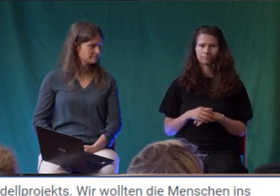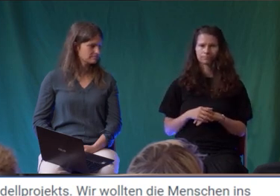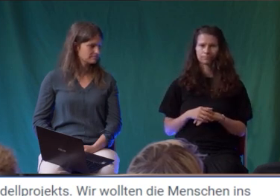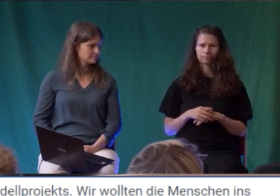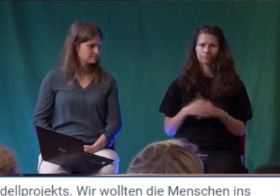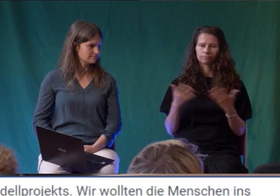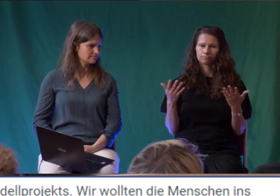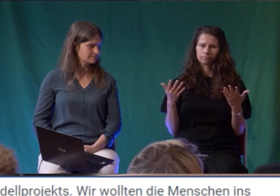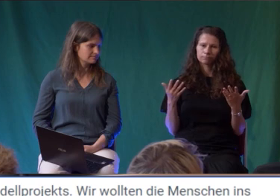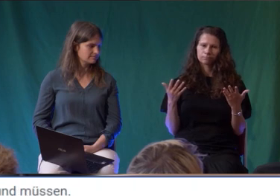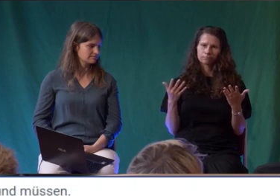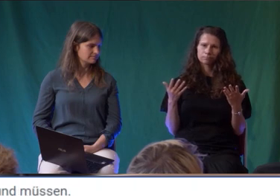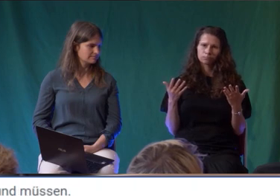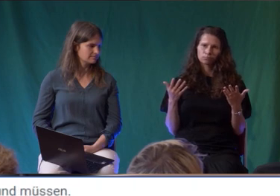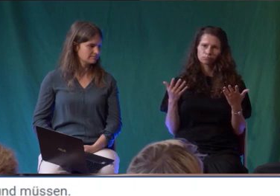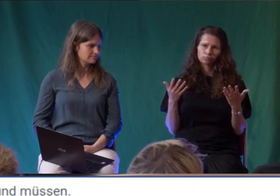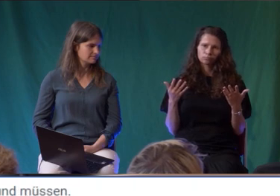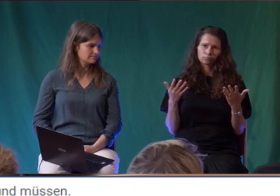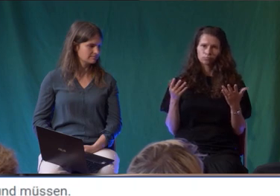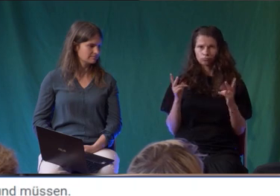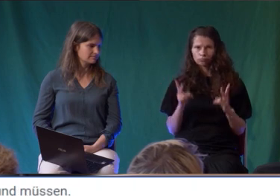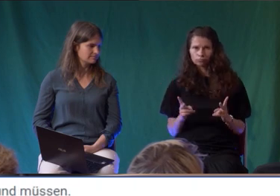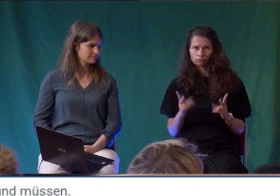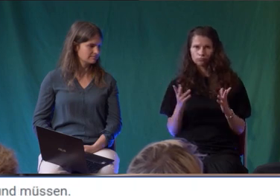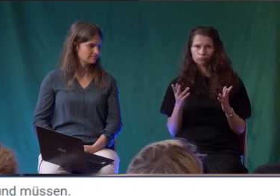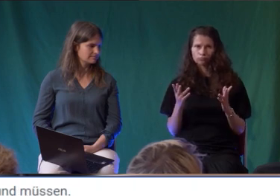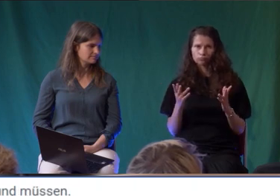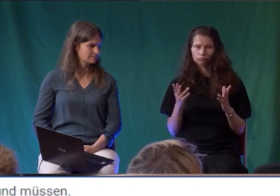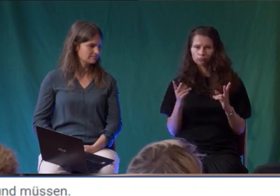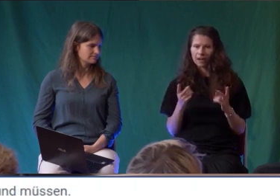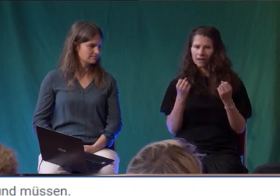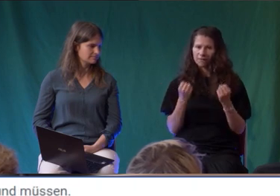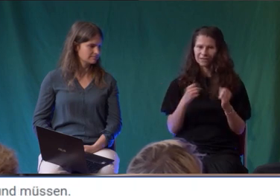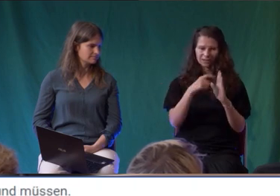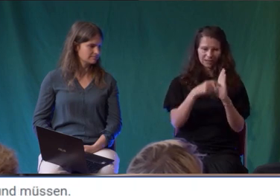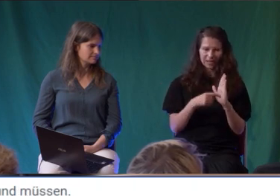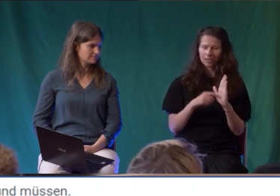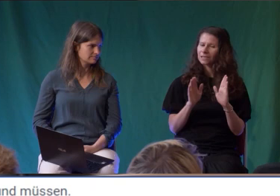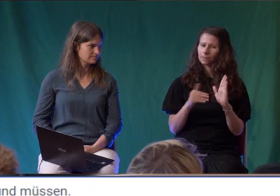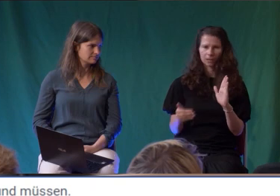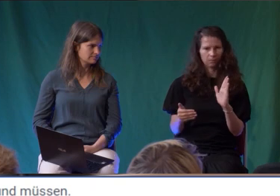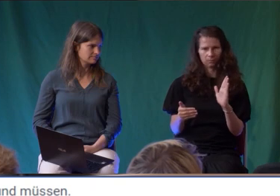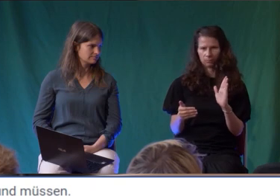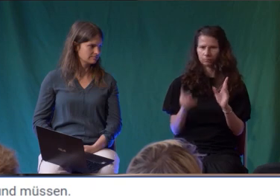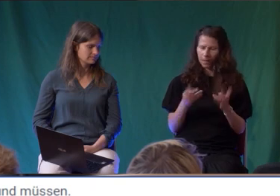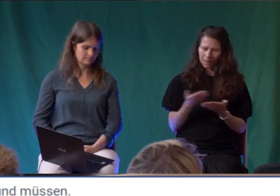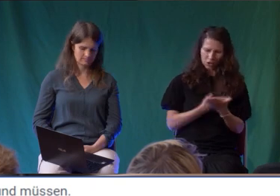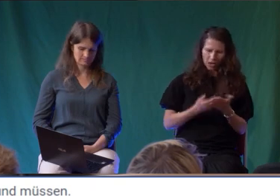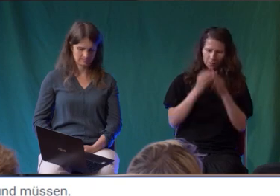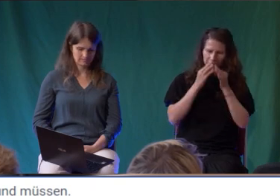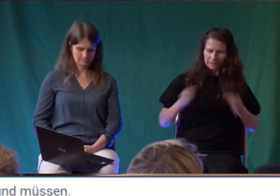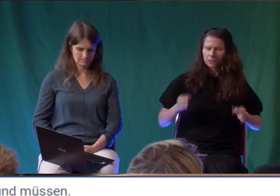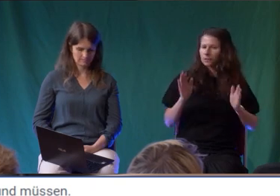keine Kriterien also keine festen Beschreibungen gibt in welcher